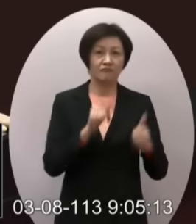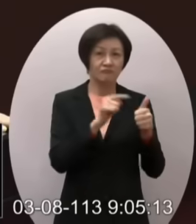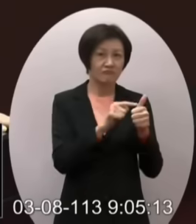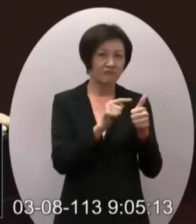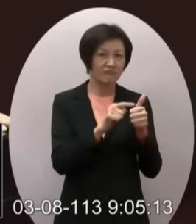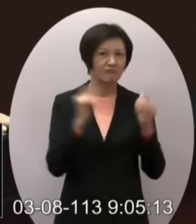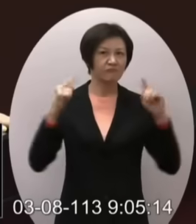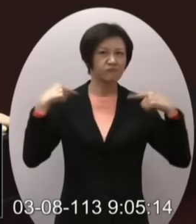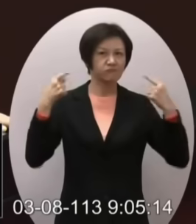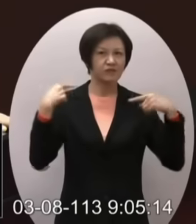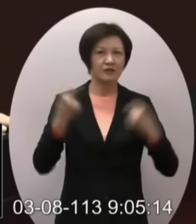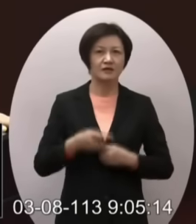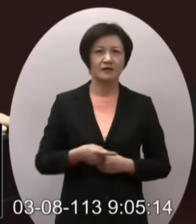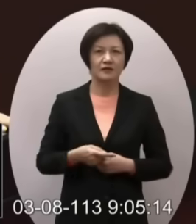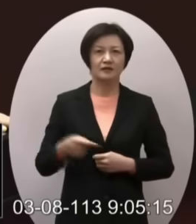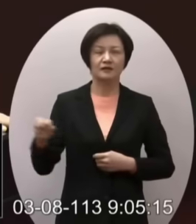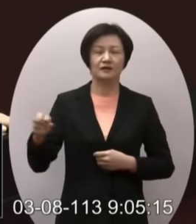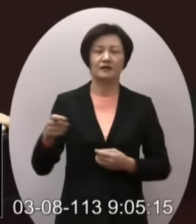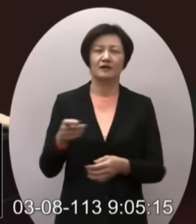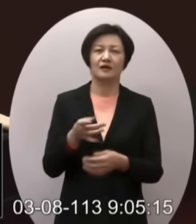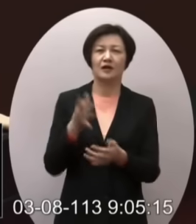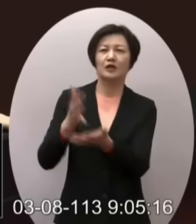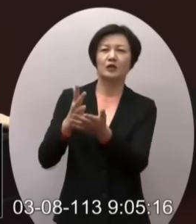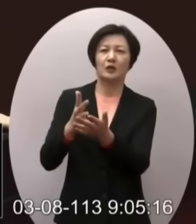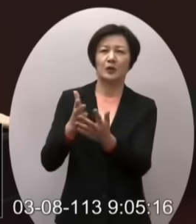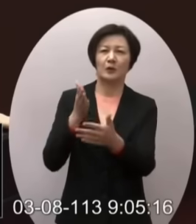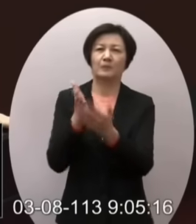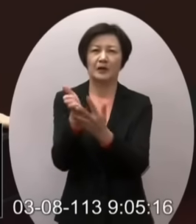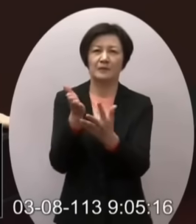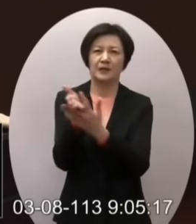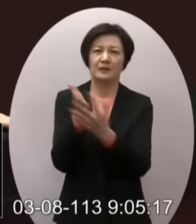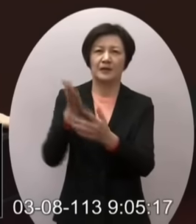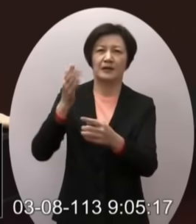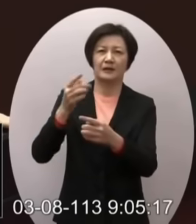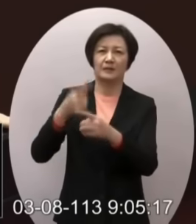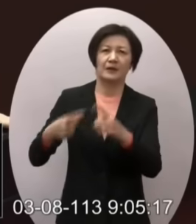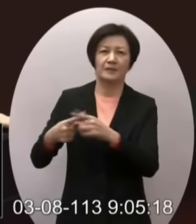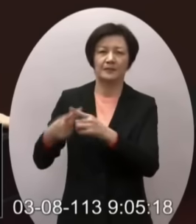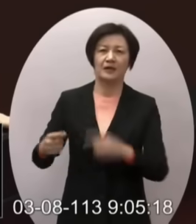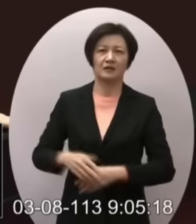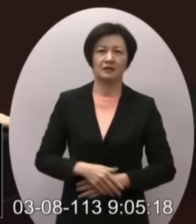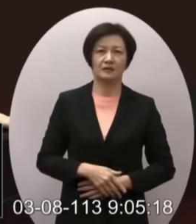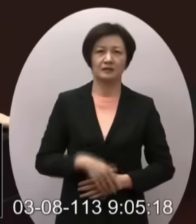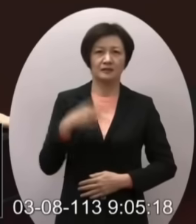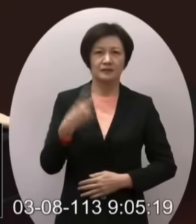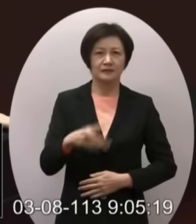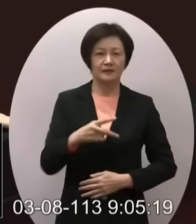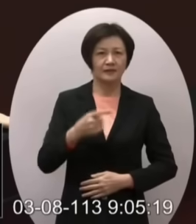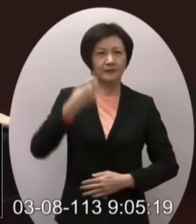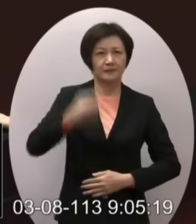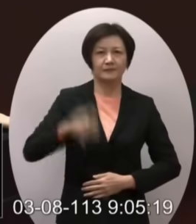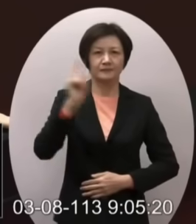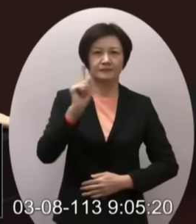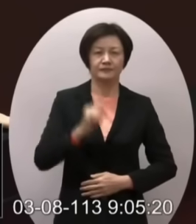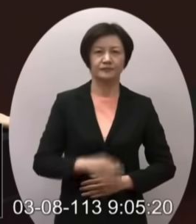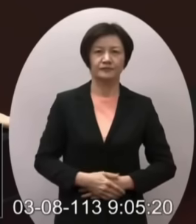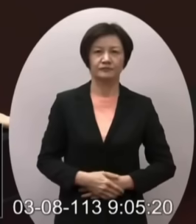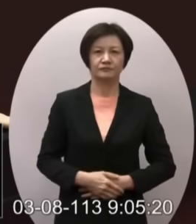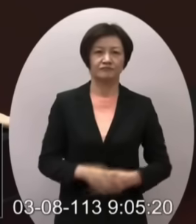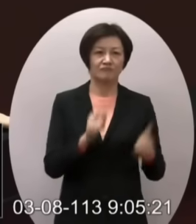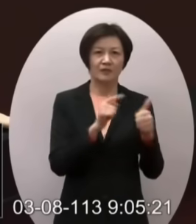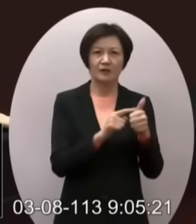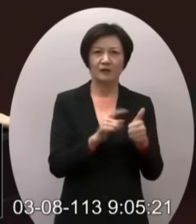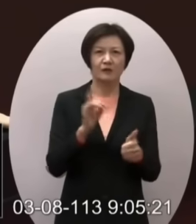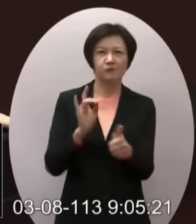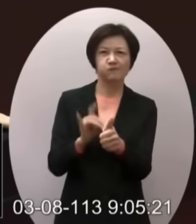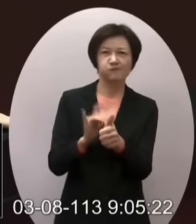但不断的打断插话干扰委员的质询，最糟糕的是他还说